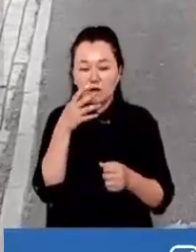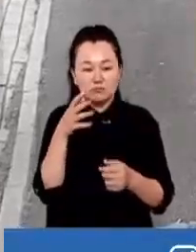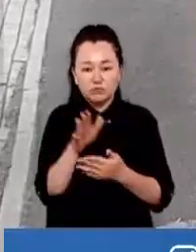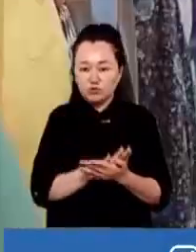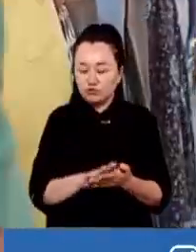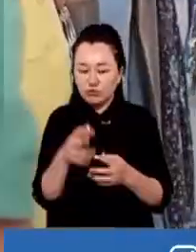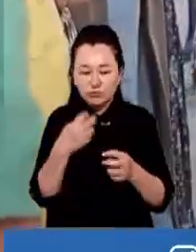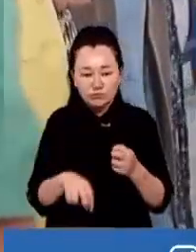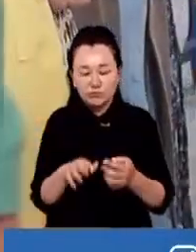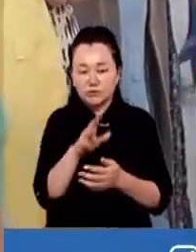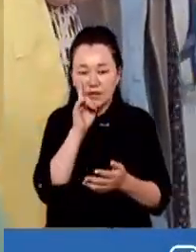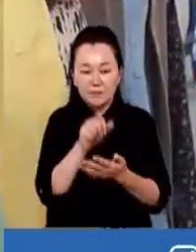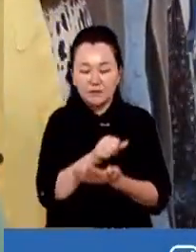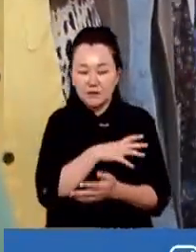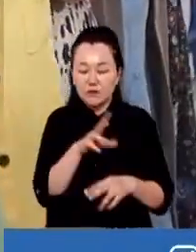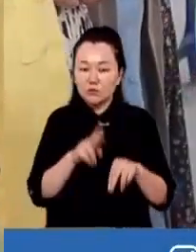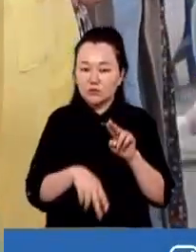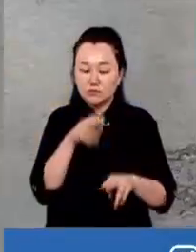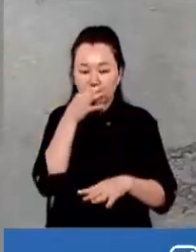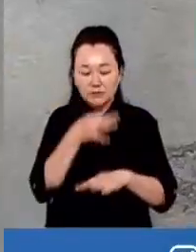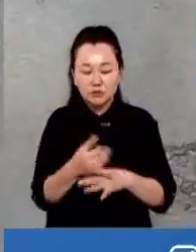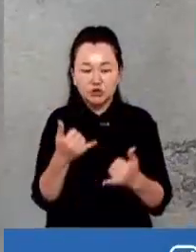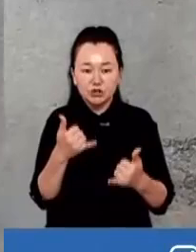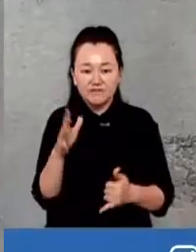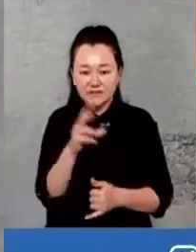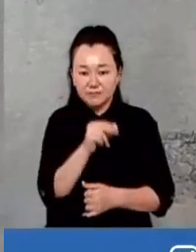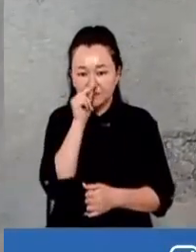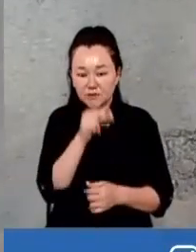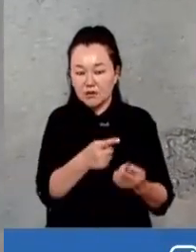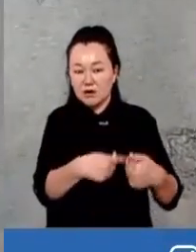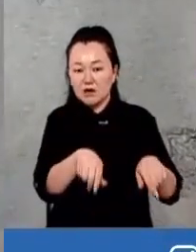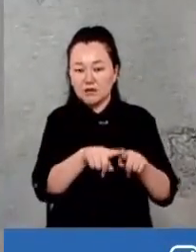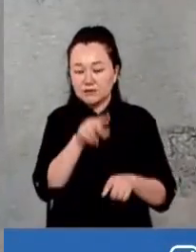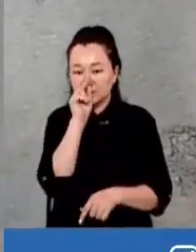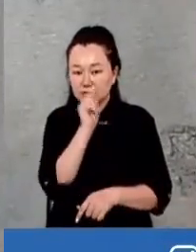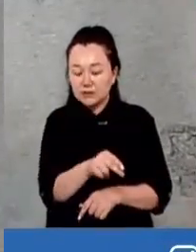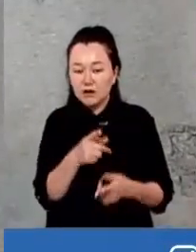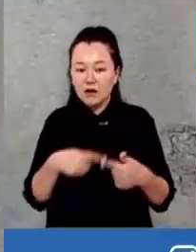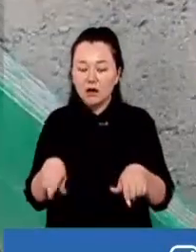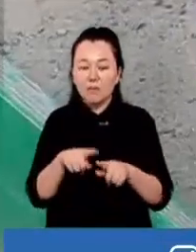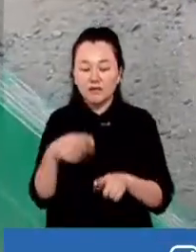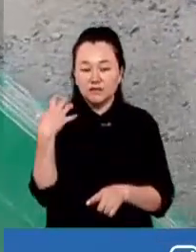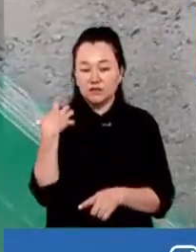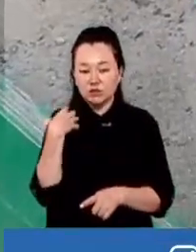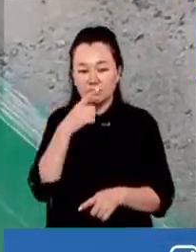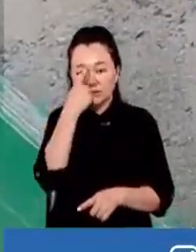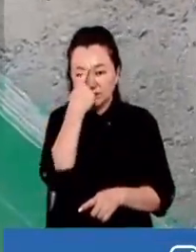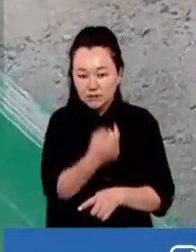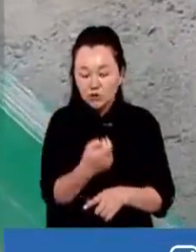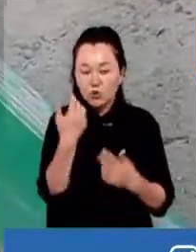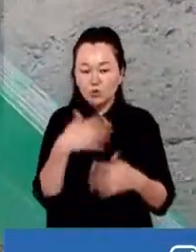кетігін байқамаған құрылыс басқармасындағылар қазір бар кінәні мердігерге жауып отыр. Компания басшысына ескерту